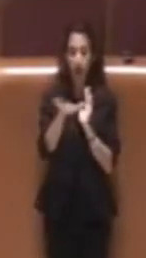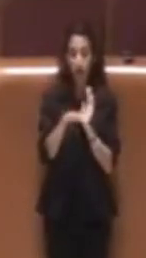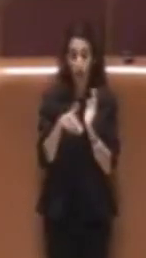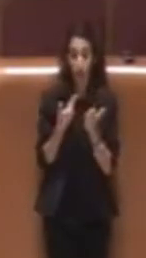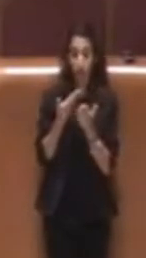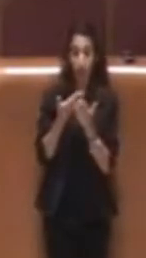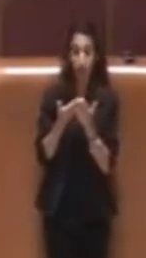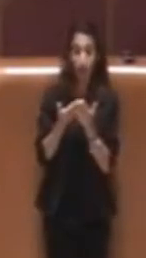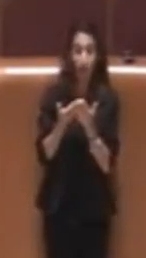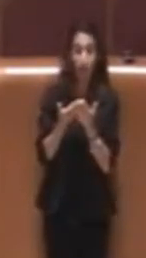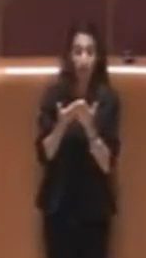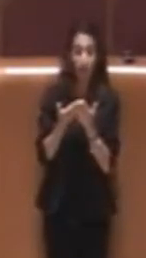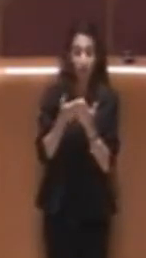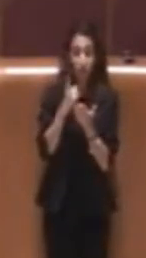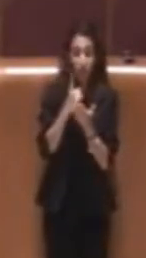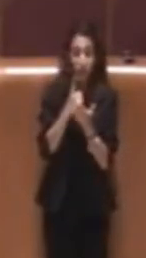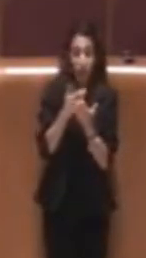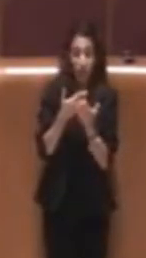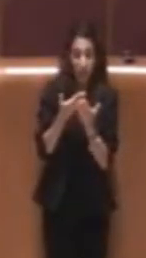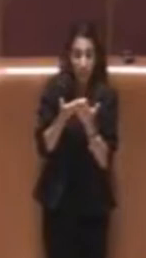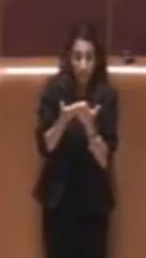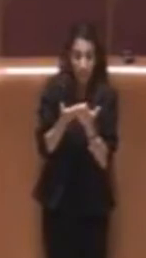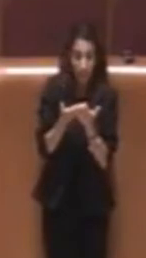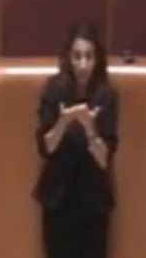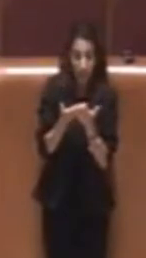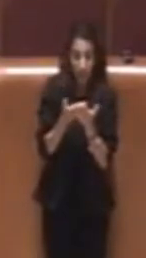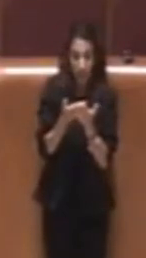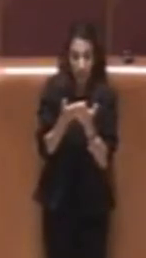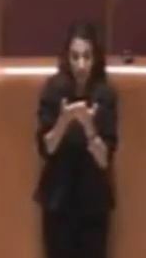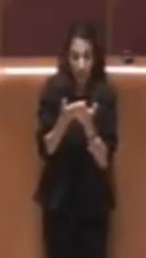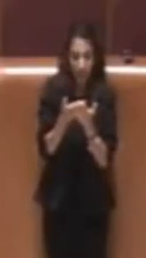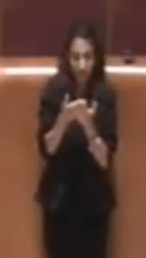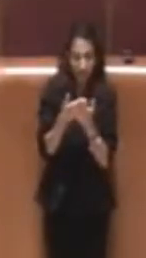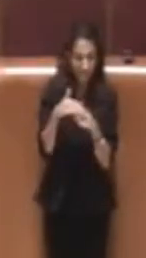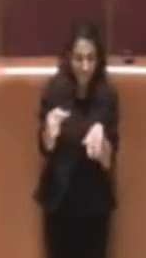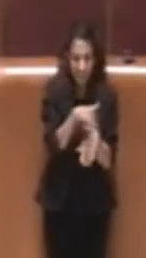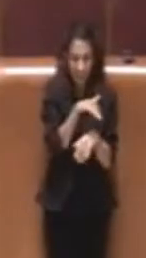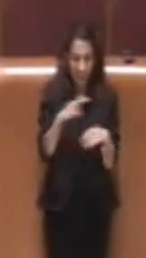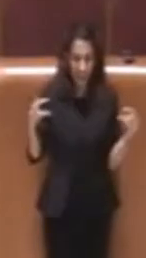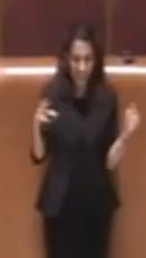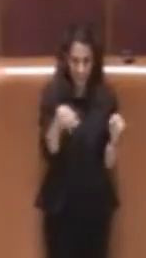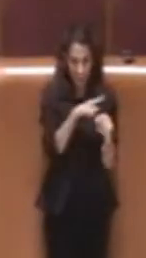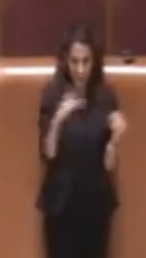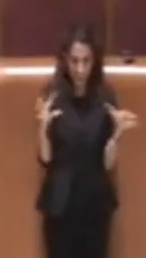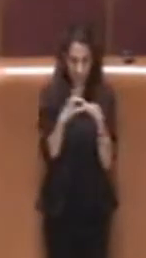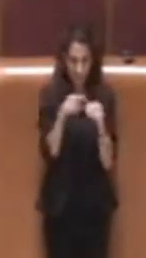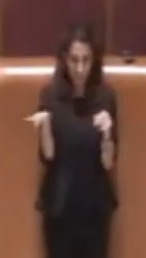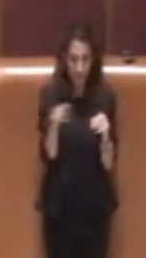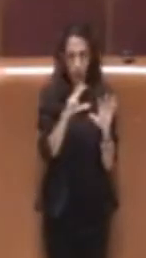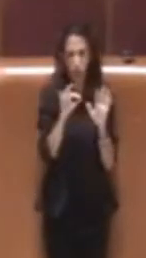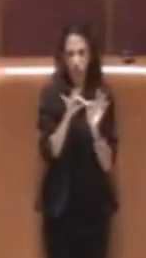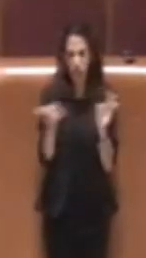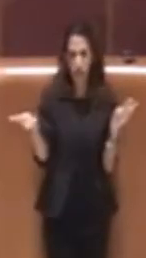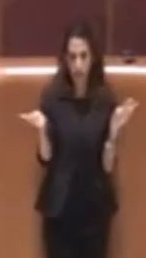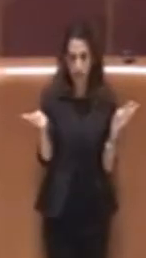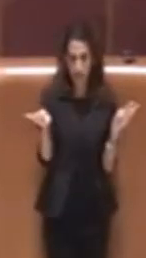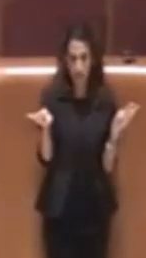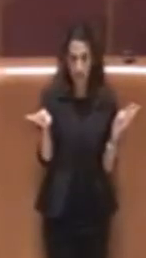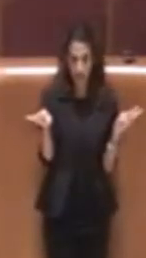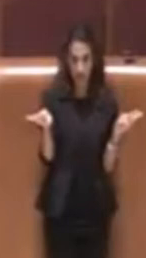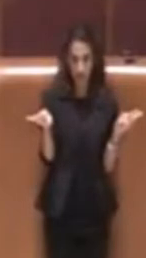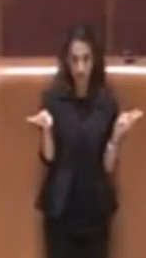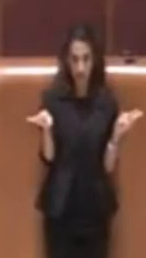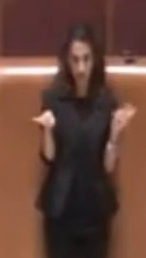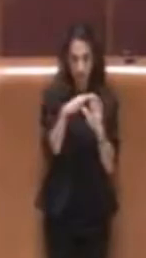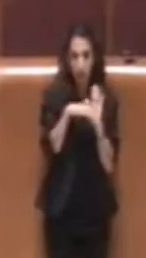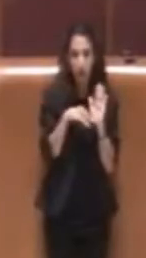quanto comunque era la connessione di questo tratto di strada di circa 800 metri che uniscono nel